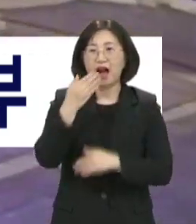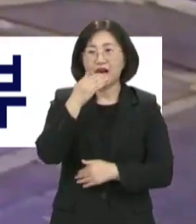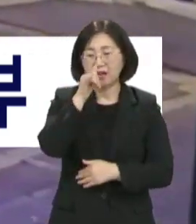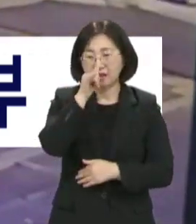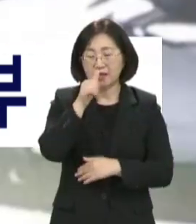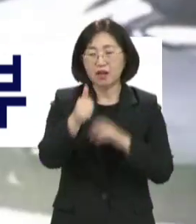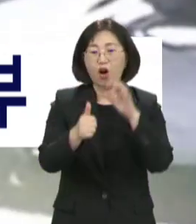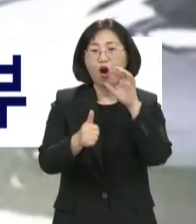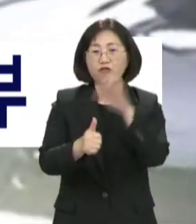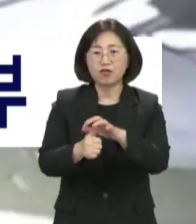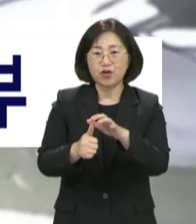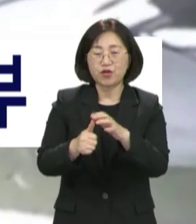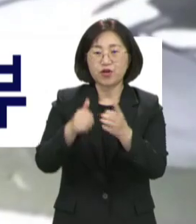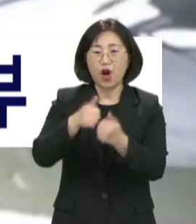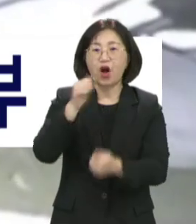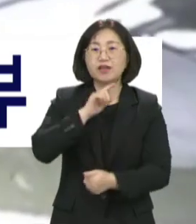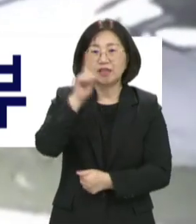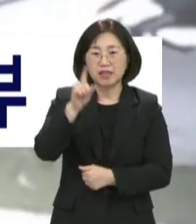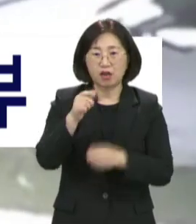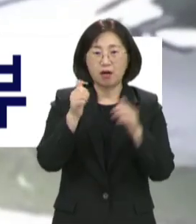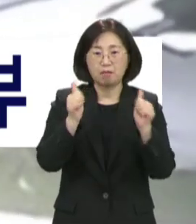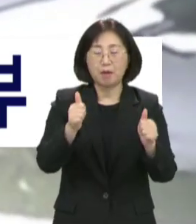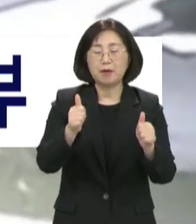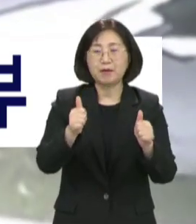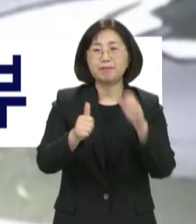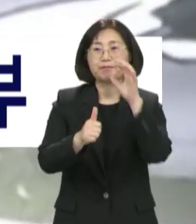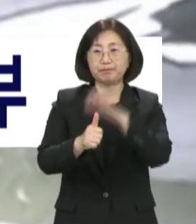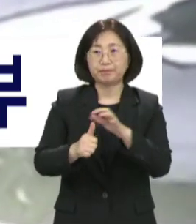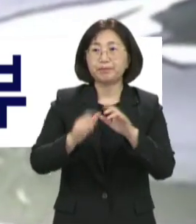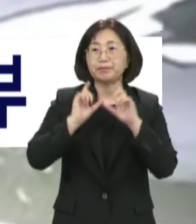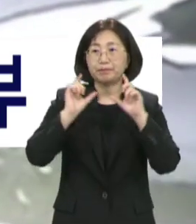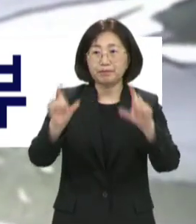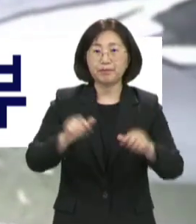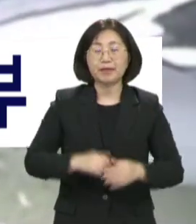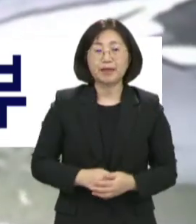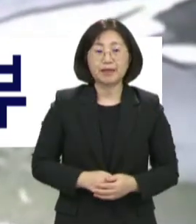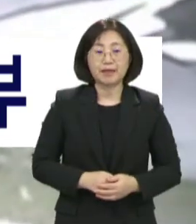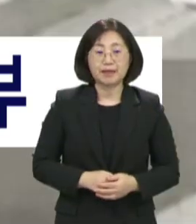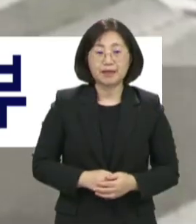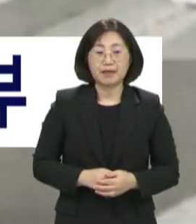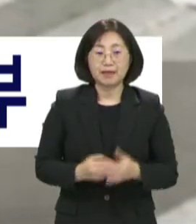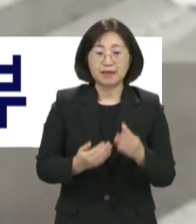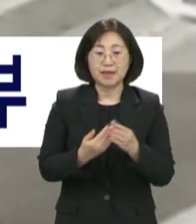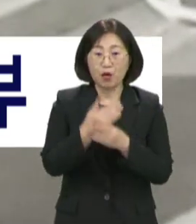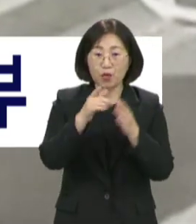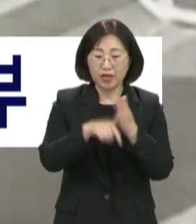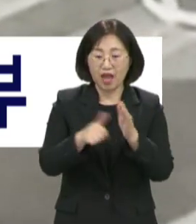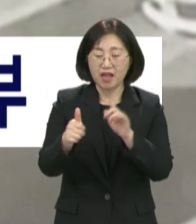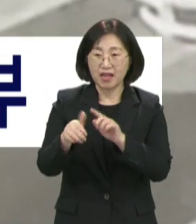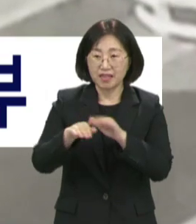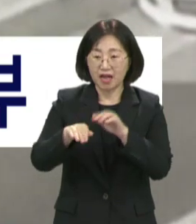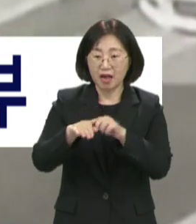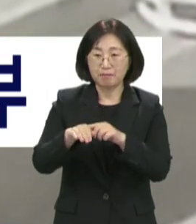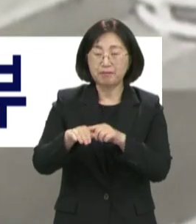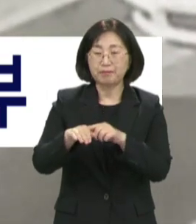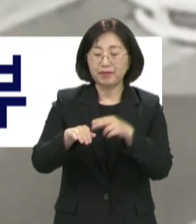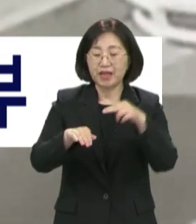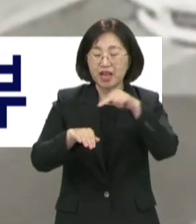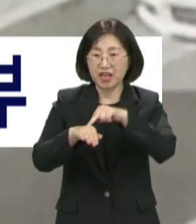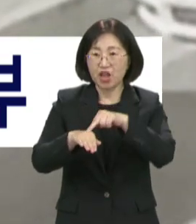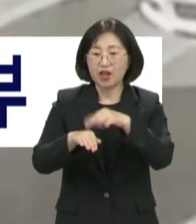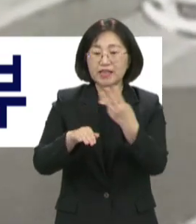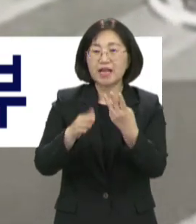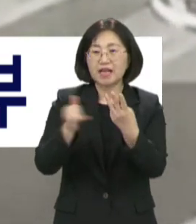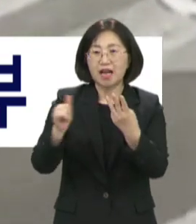신청한 가운데 법원이 이를 받아들여 영장을 발부했습니다. 사고 당시 가해 차량에 타고 있던 A씨와 캄보디아인 두